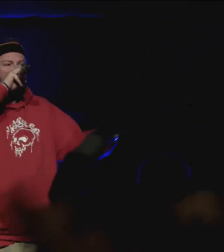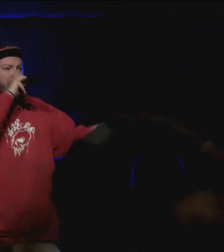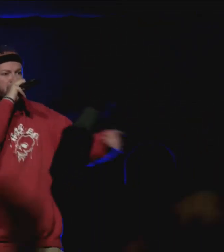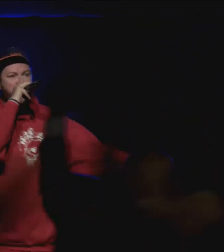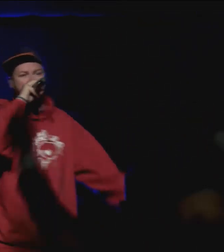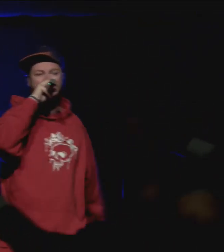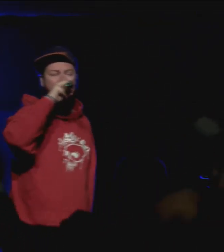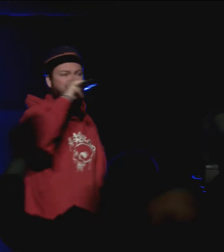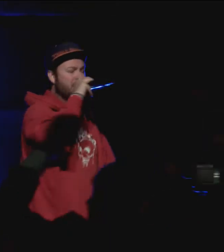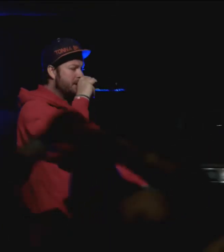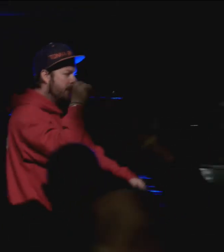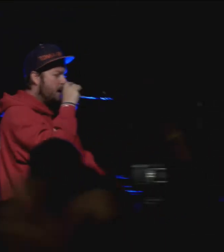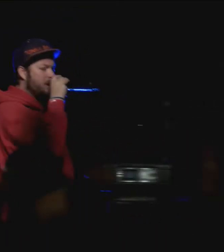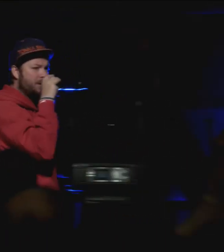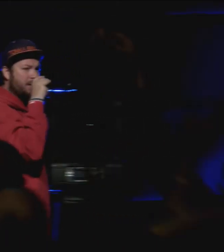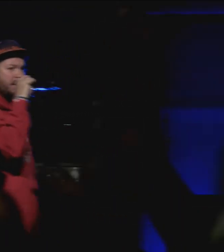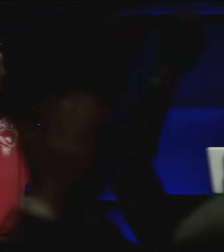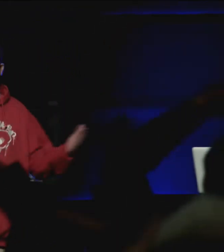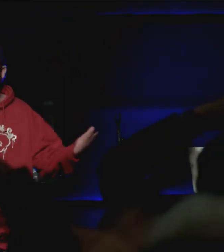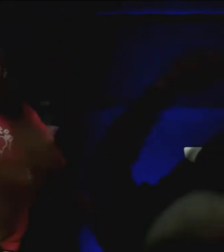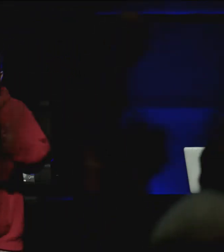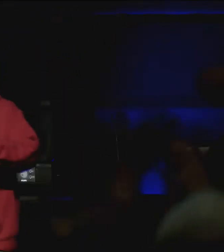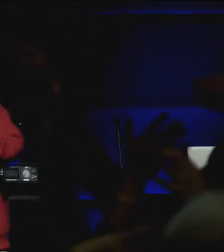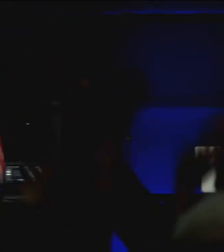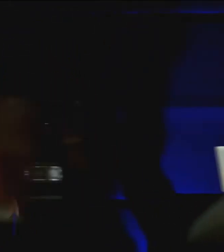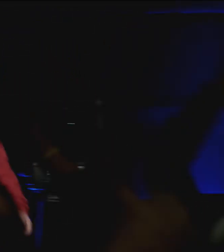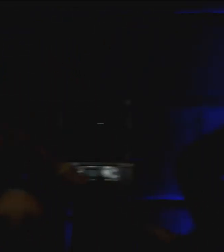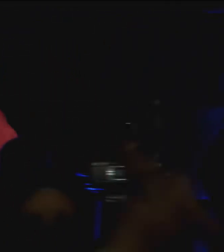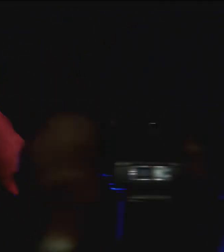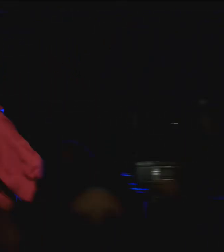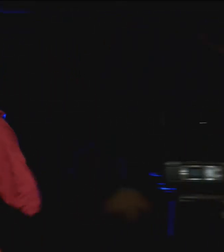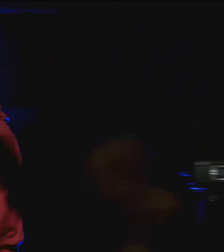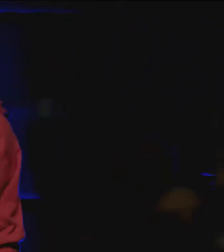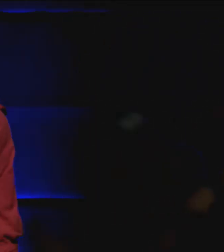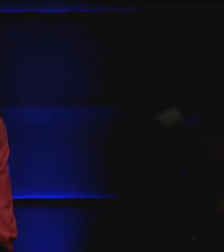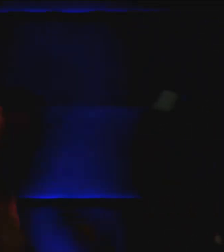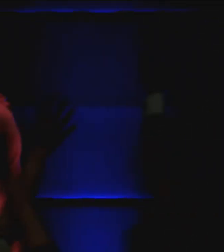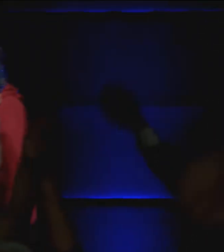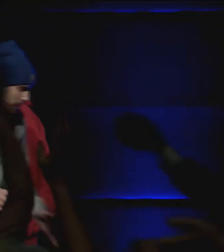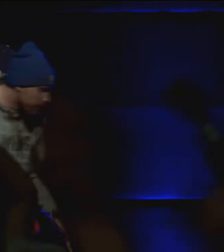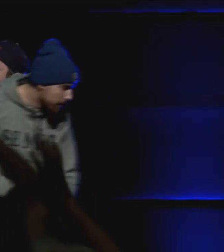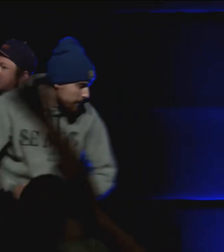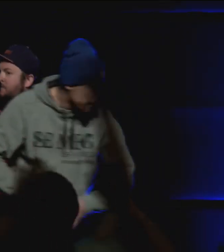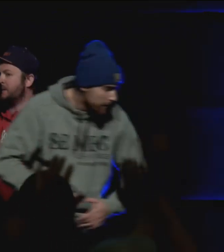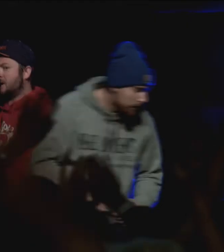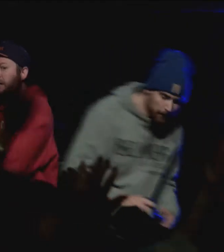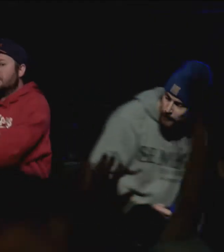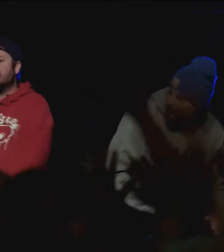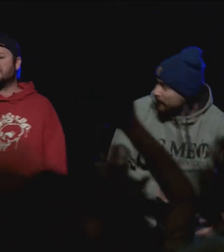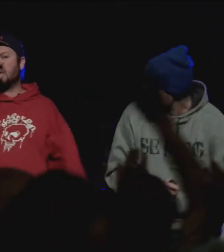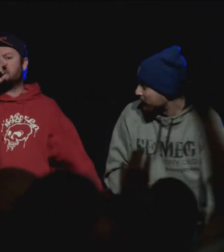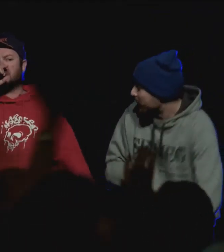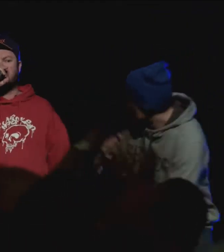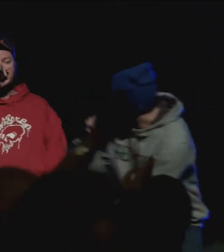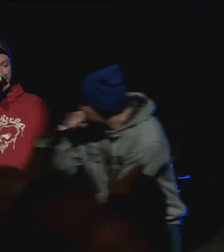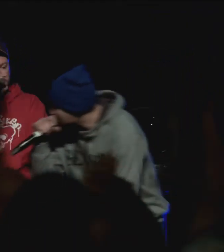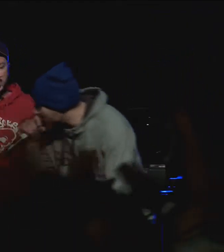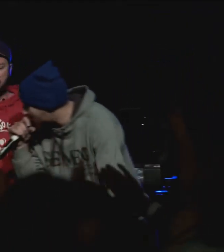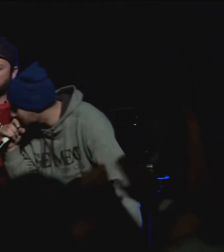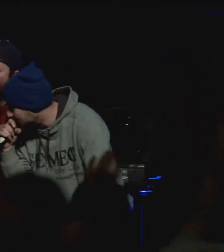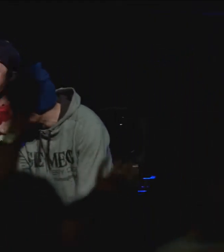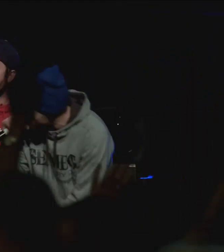Kreativ, det betyr noe. Skjedde meg aldri. Gjør at jeg føler meg levende alltid. Det er fridag, film og pizza til middag. Brysten av pilsen